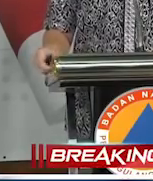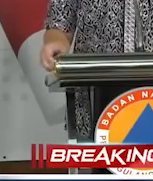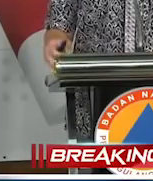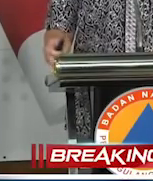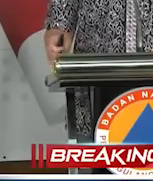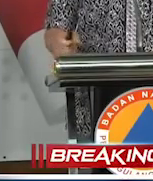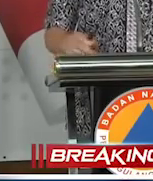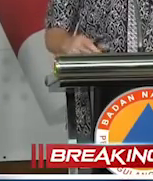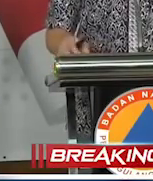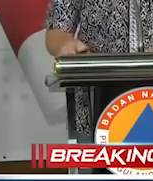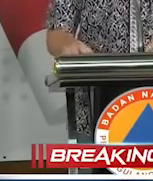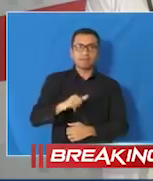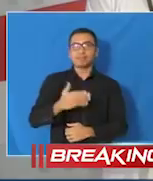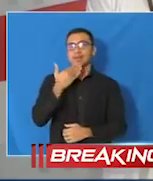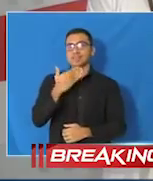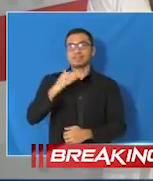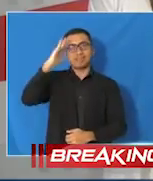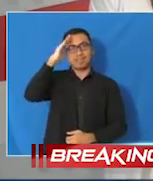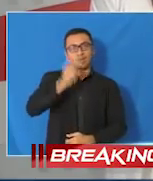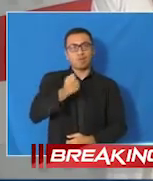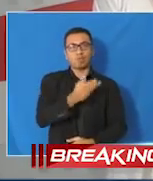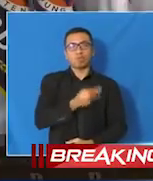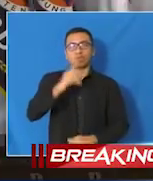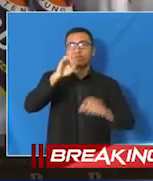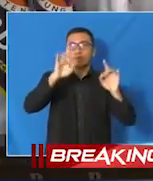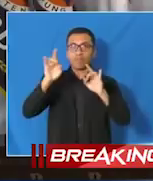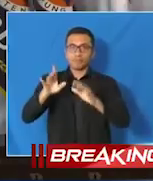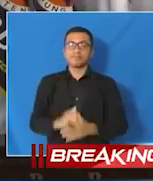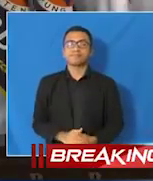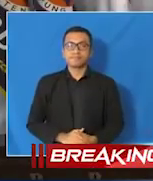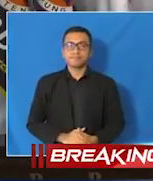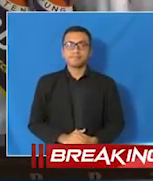kemanusiaan terima kasih assalamualaikum warohmatullahi wabarokatuh